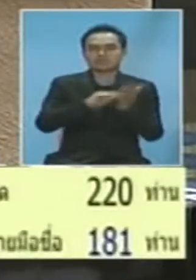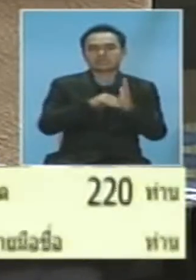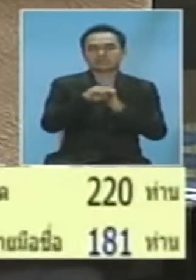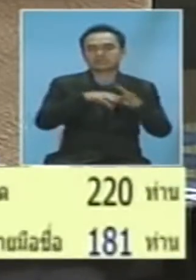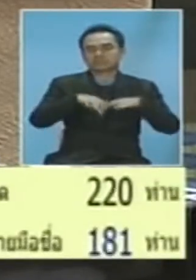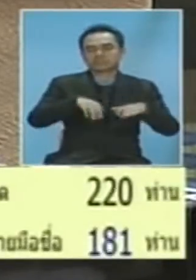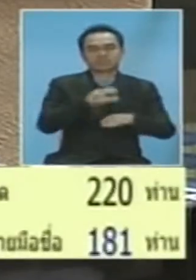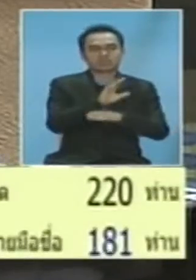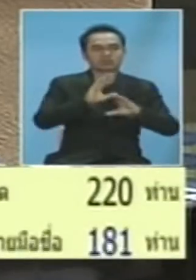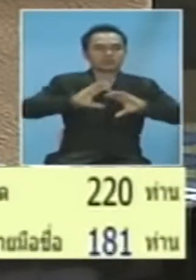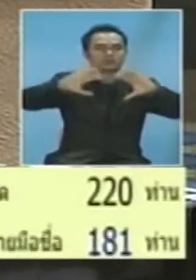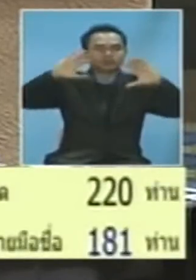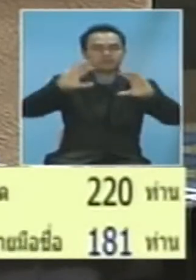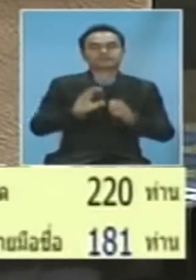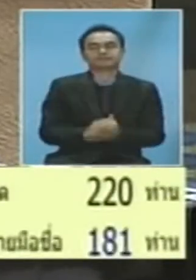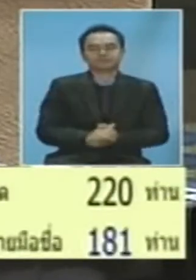าล